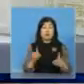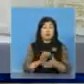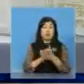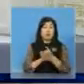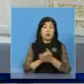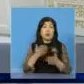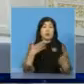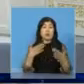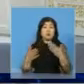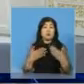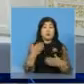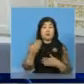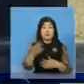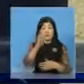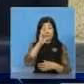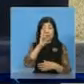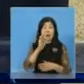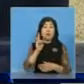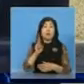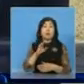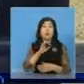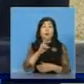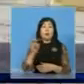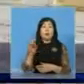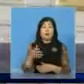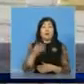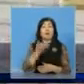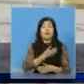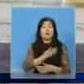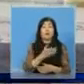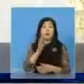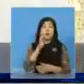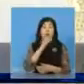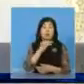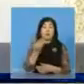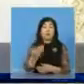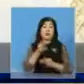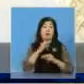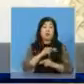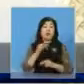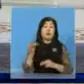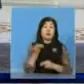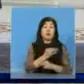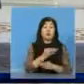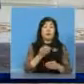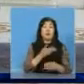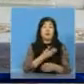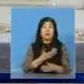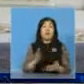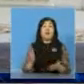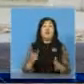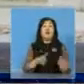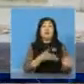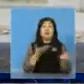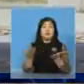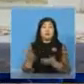отношений с их странами. Касым-Жомарт Токаев пожелал послам успехов в их благородной миссии и передал наилучшие пожелания и приветствия главам